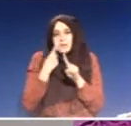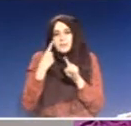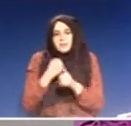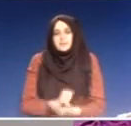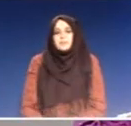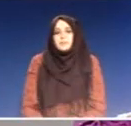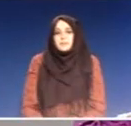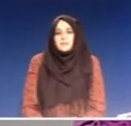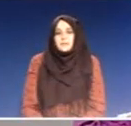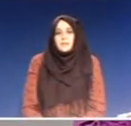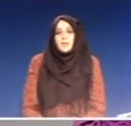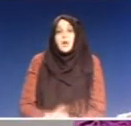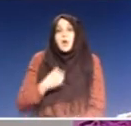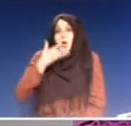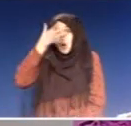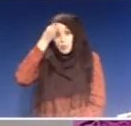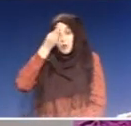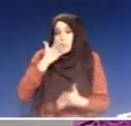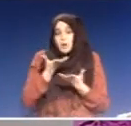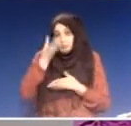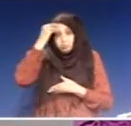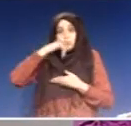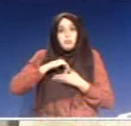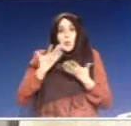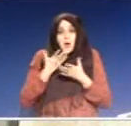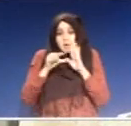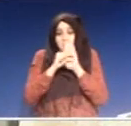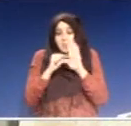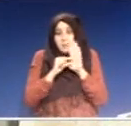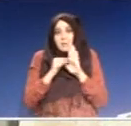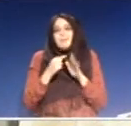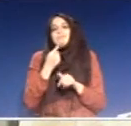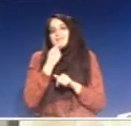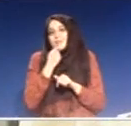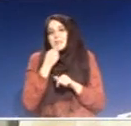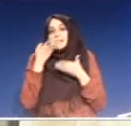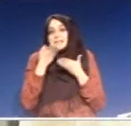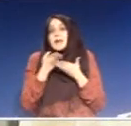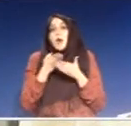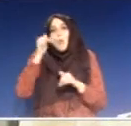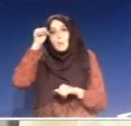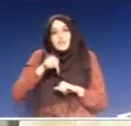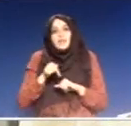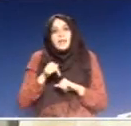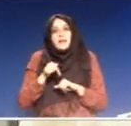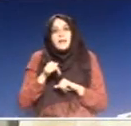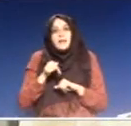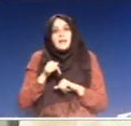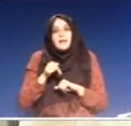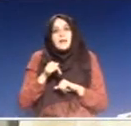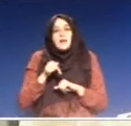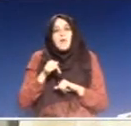تعلمون. نفهم من هذه الآيات الكريمات ضرورة النزول عند